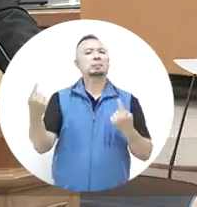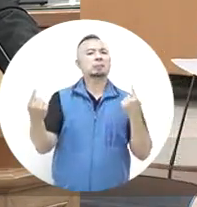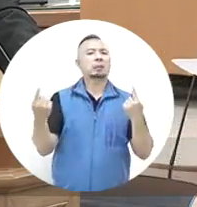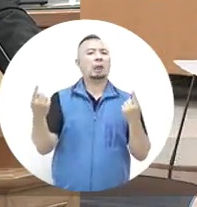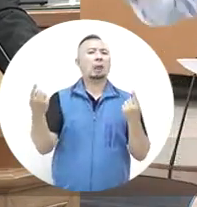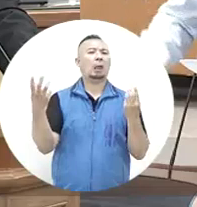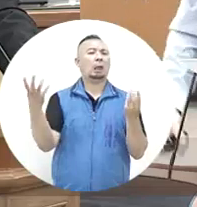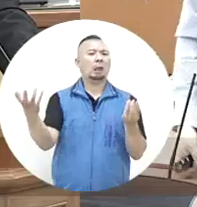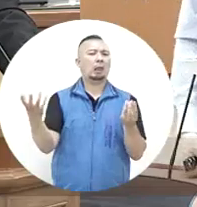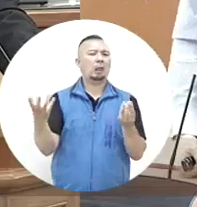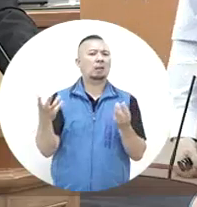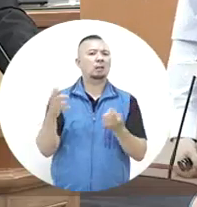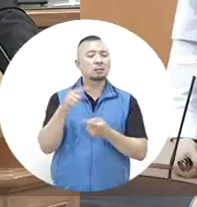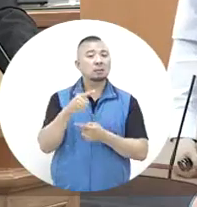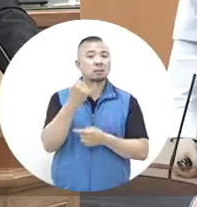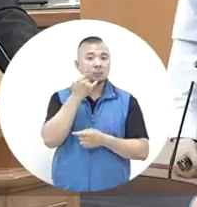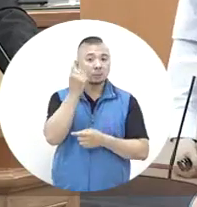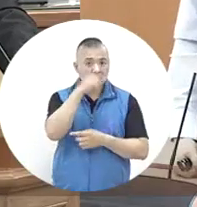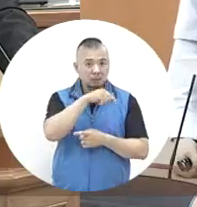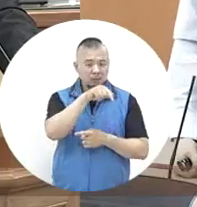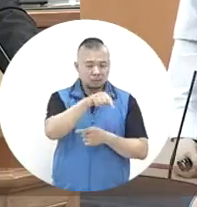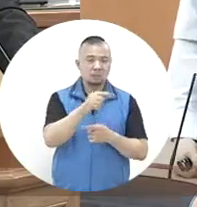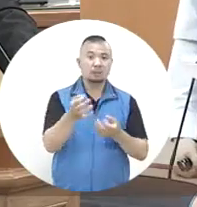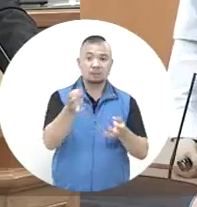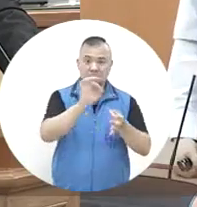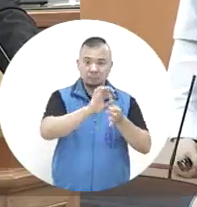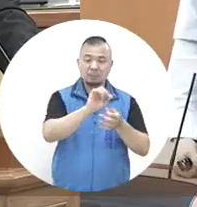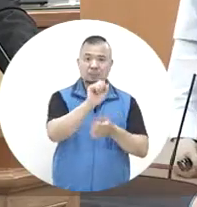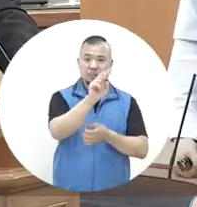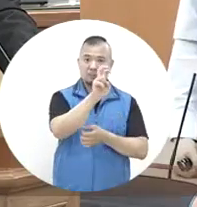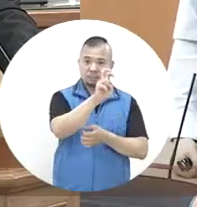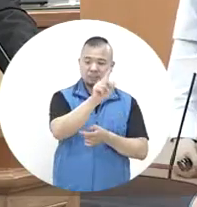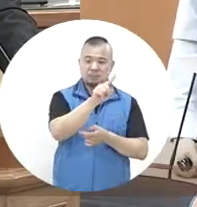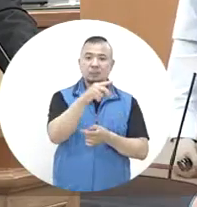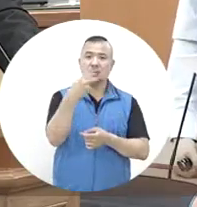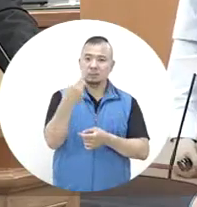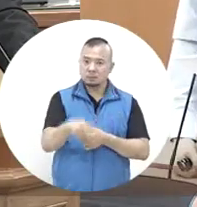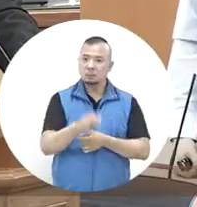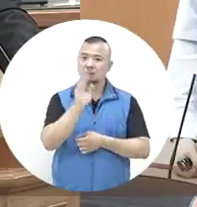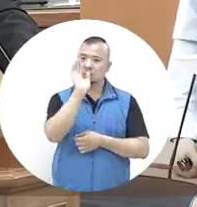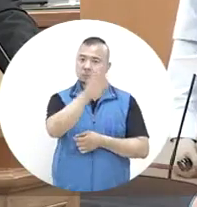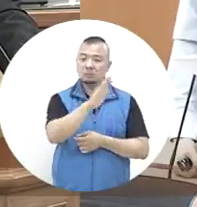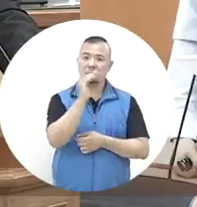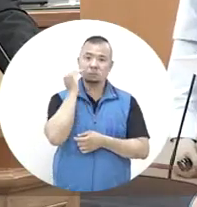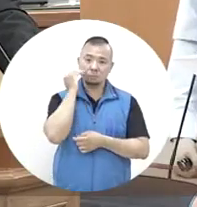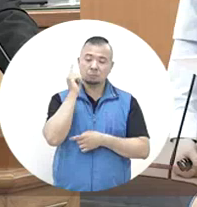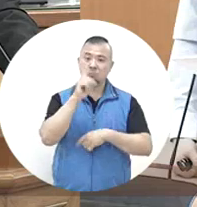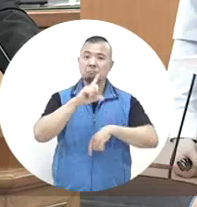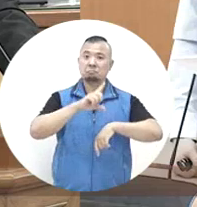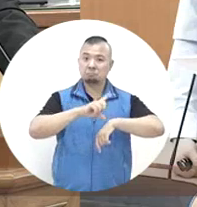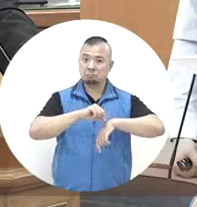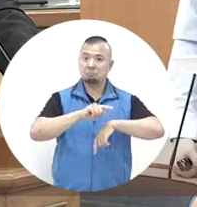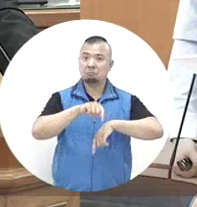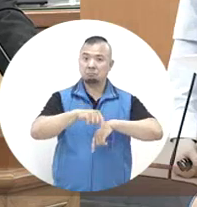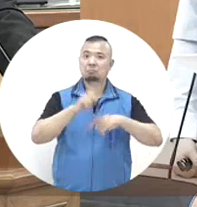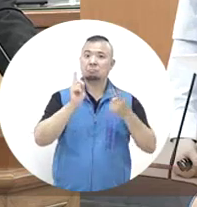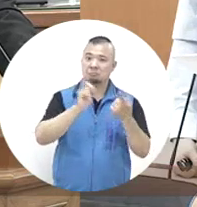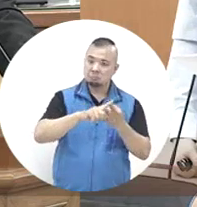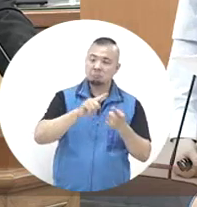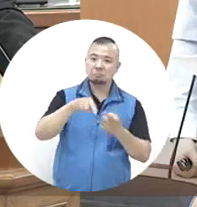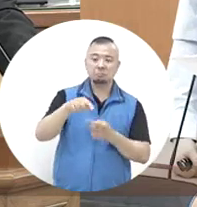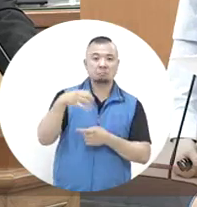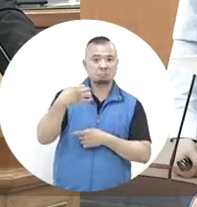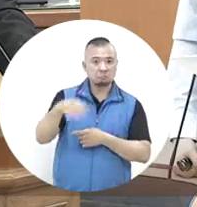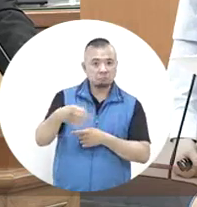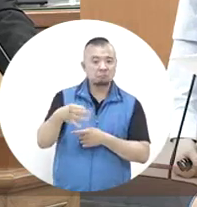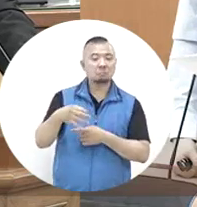先把它调到120块，然后我们会再试一个时机点，如果在我们经费允许的范围里面，